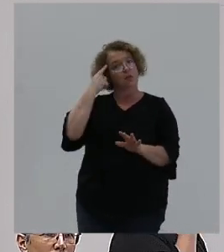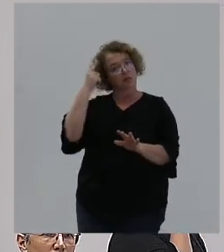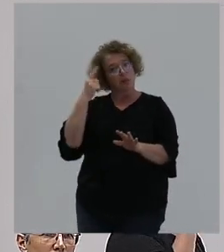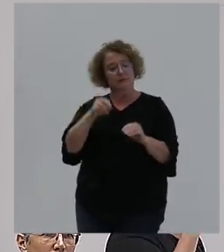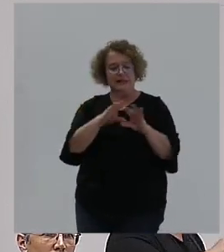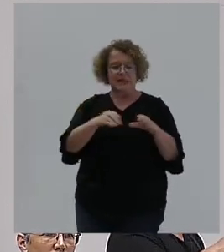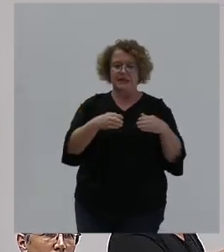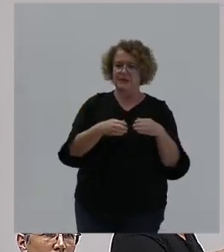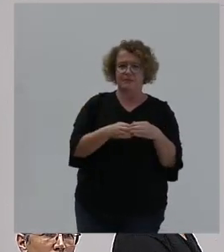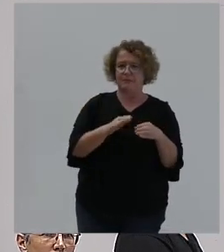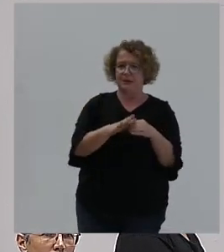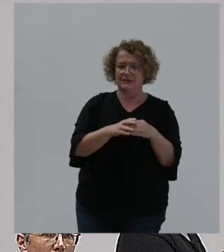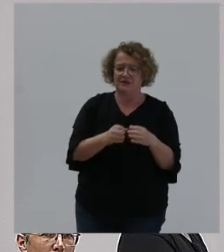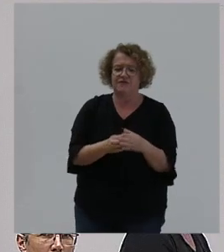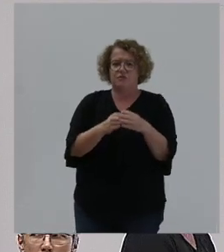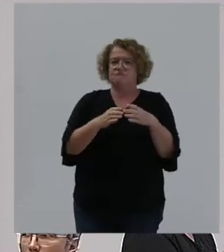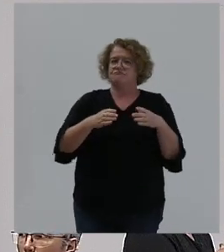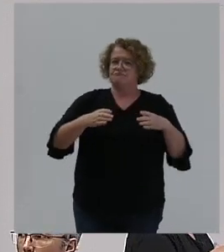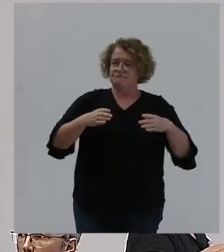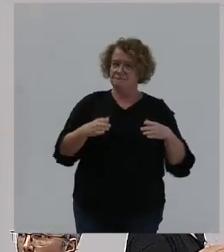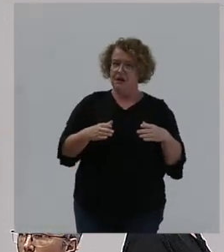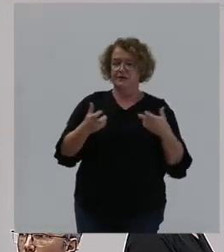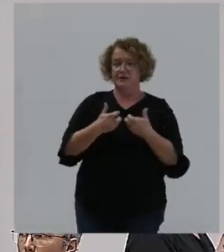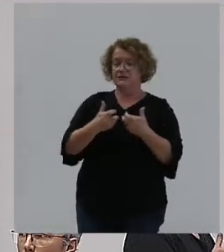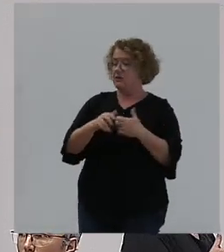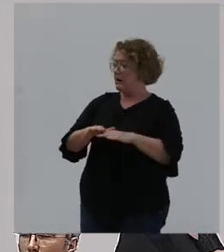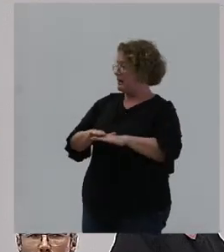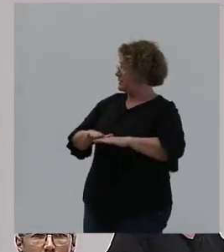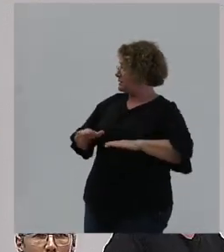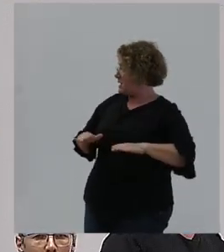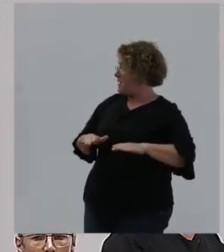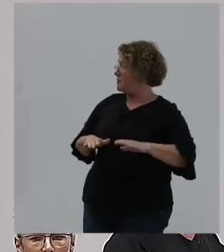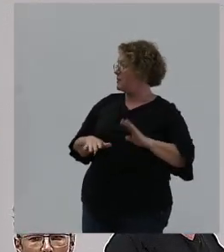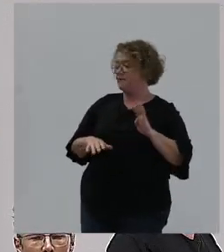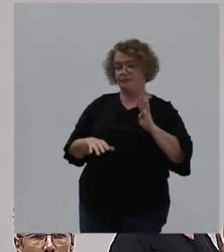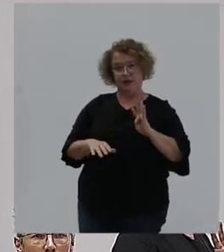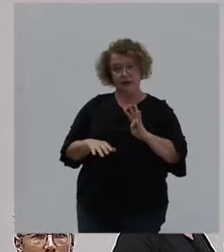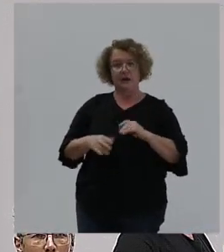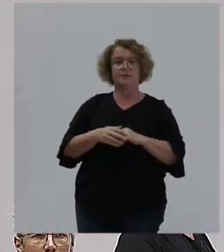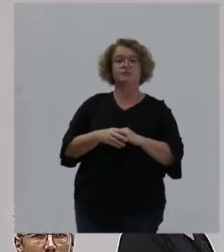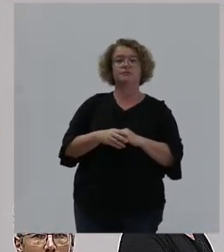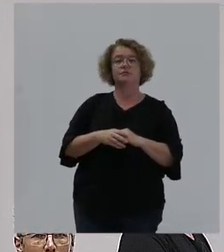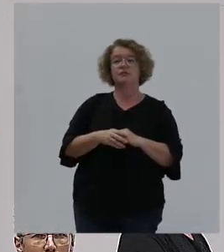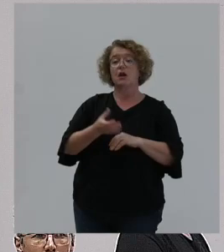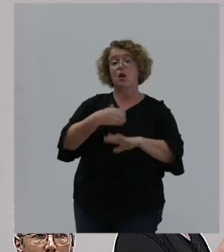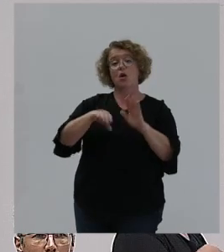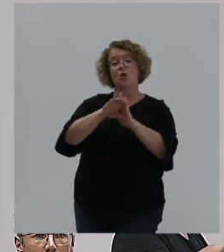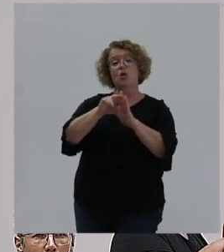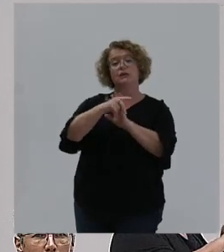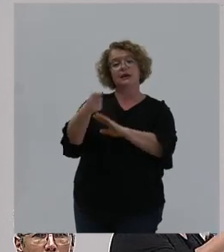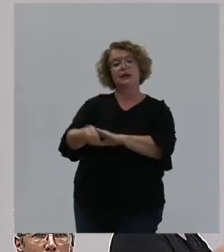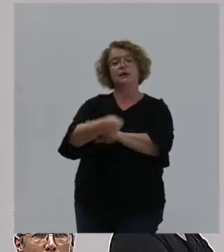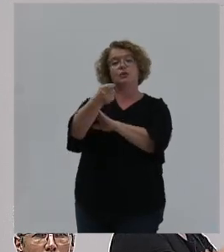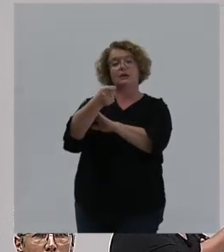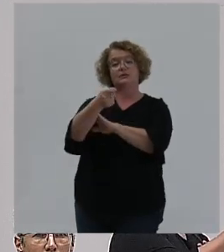muscler l'équipe. D'un point de vue institutionnel, vous le voyez à cette table, on garde évidemment ce que le code de l'éducation prévoit,